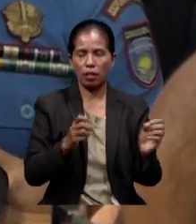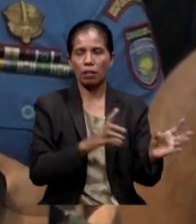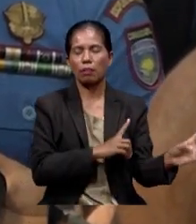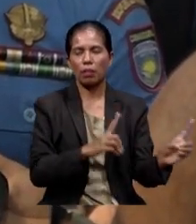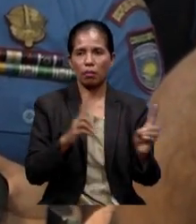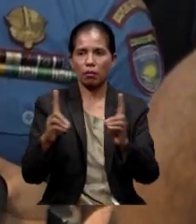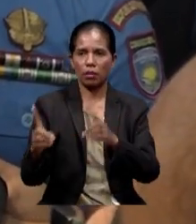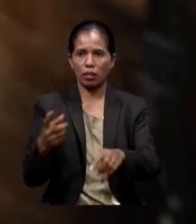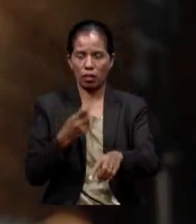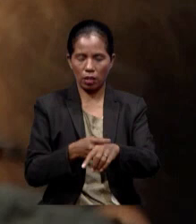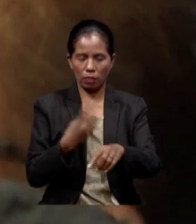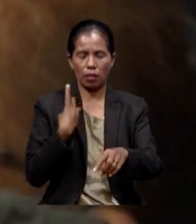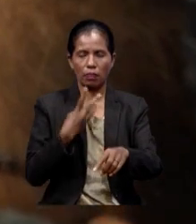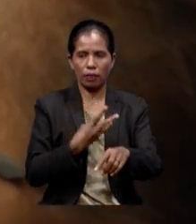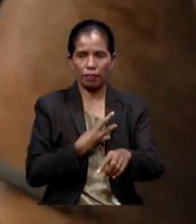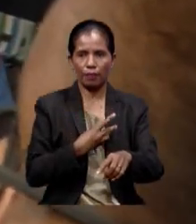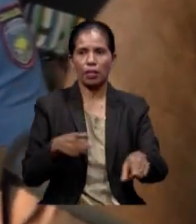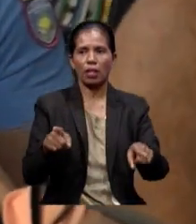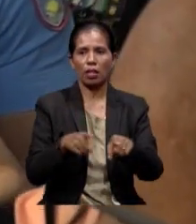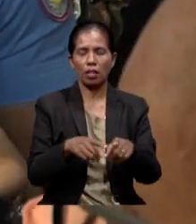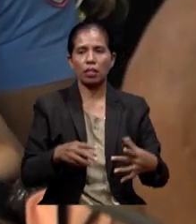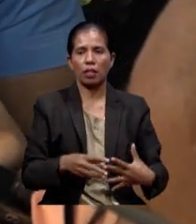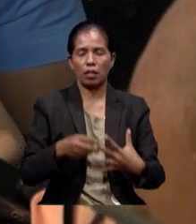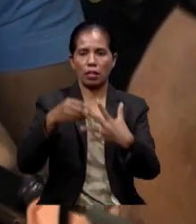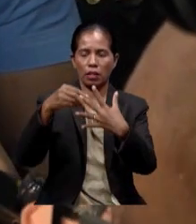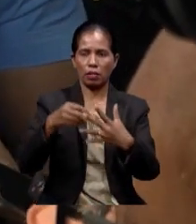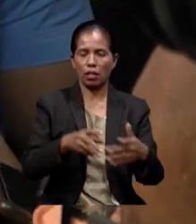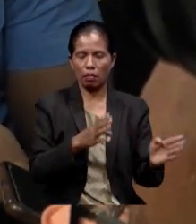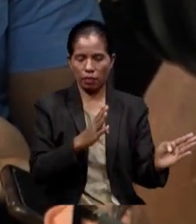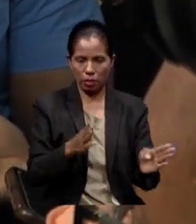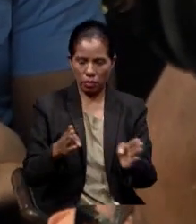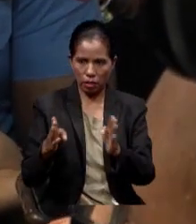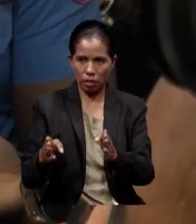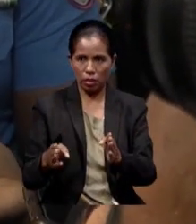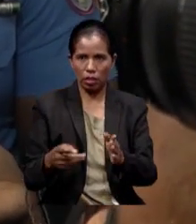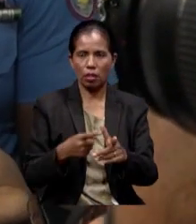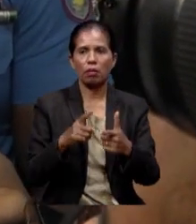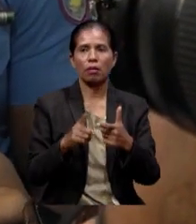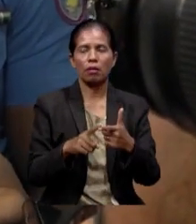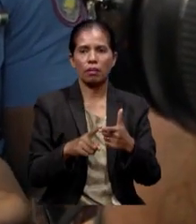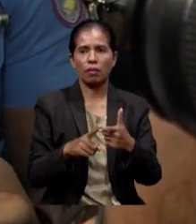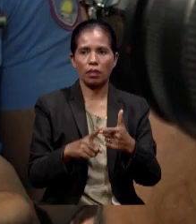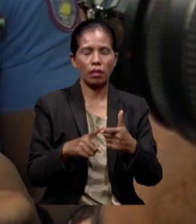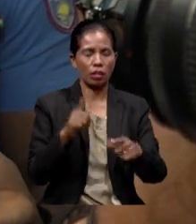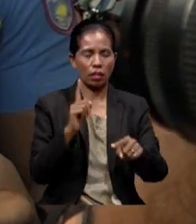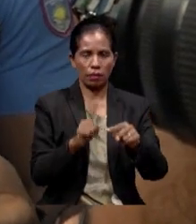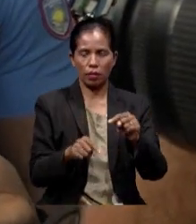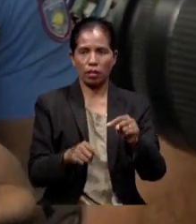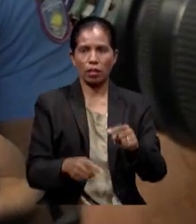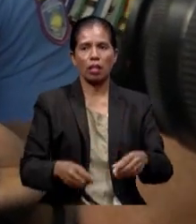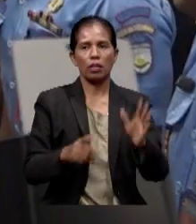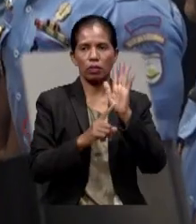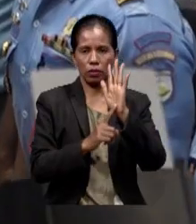he durante mandato am naroni ne. Ira ne específico liu tambe ne si hela proceso, tambe ila proceso ne ne ita labele